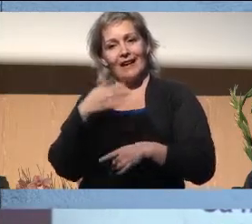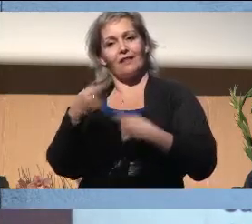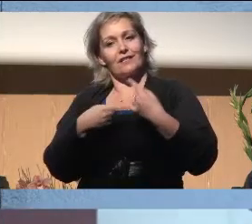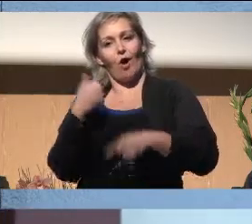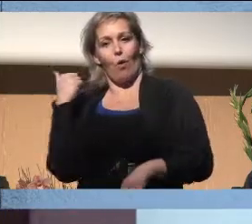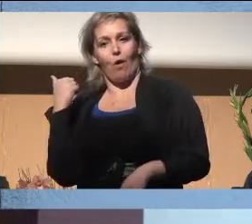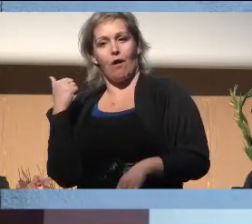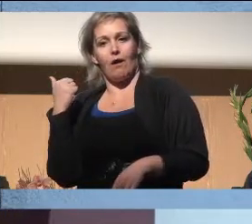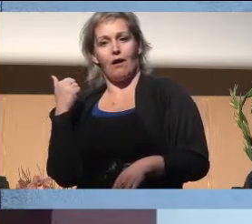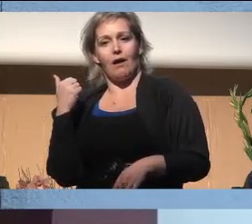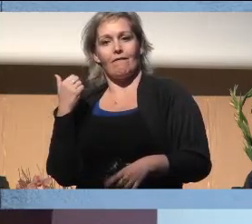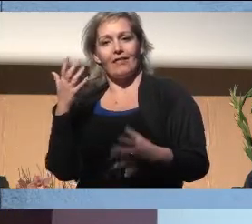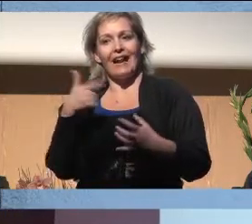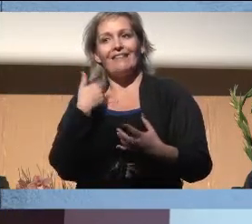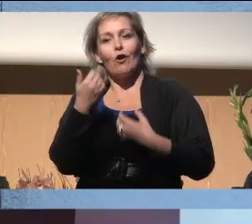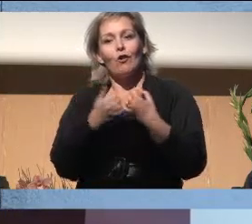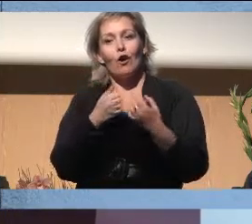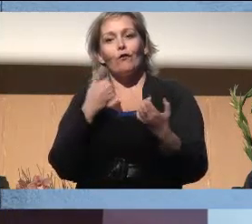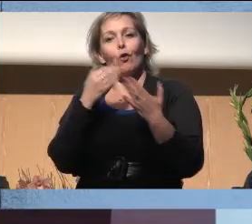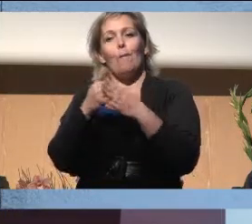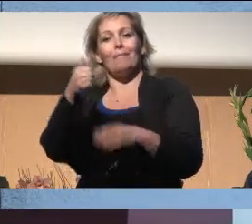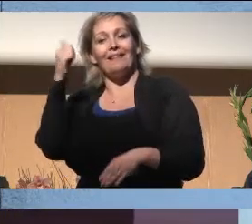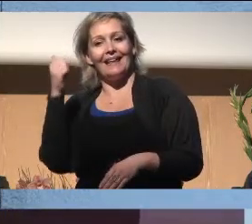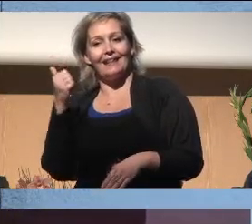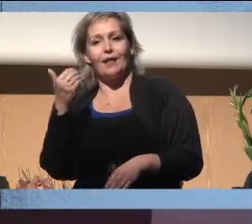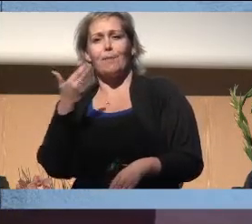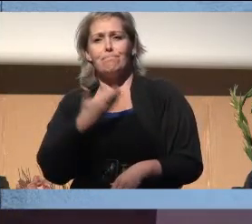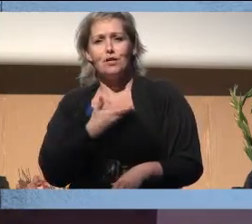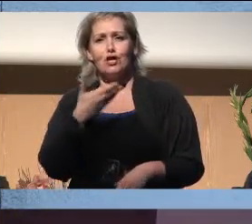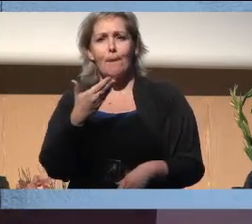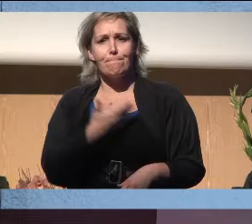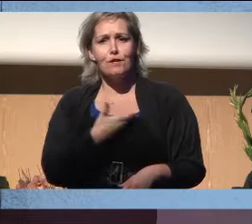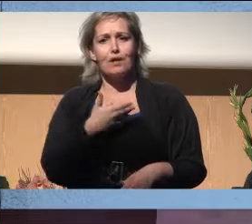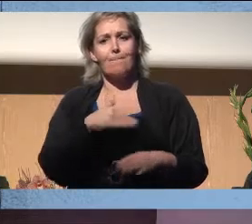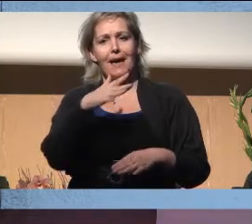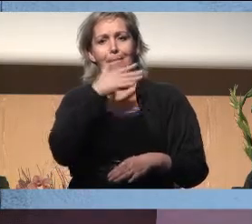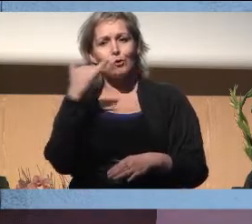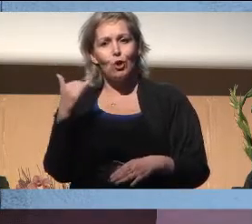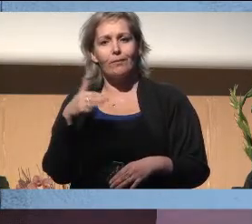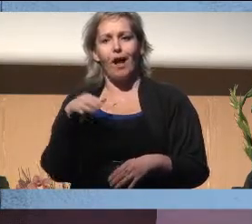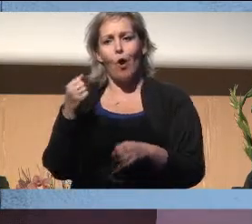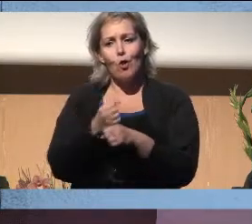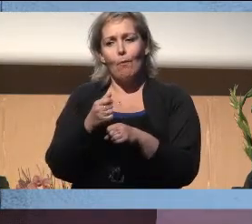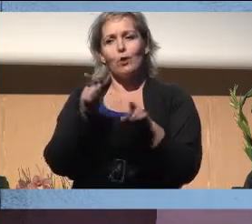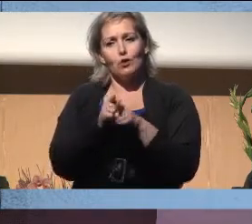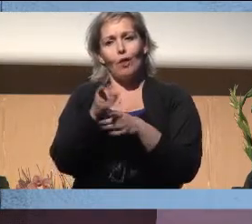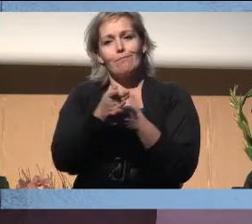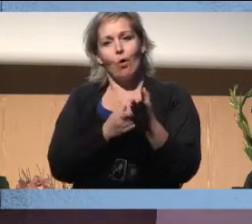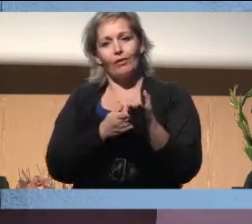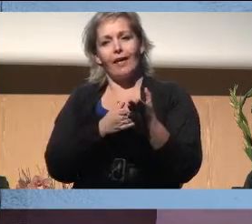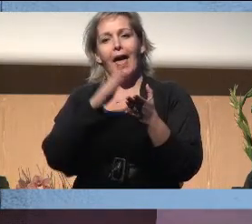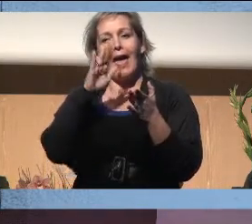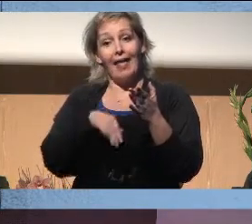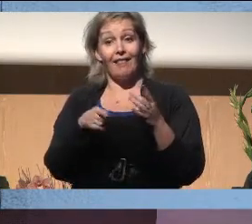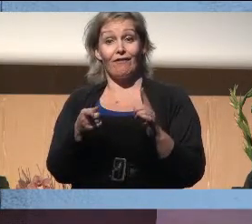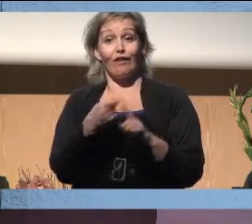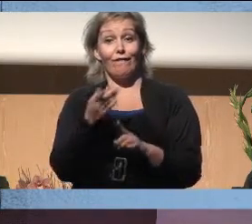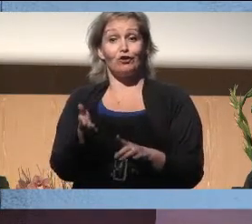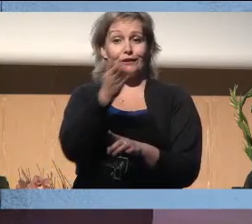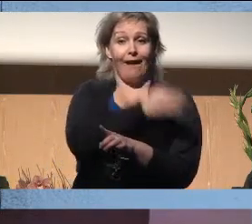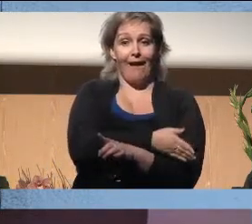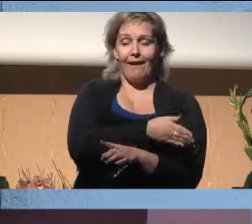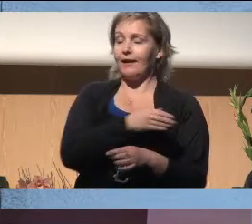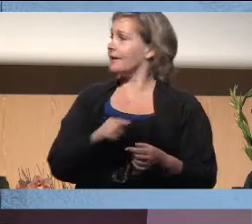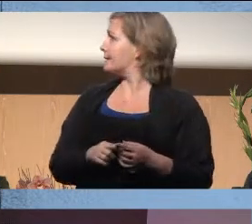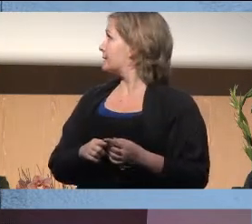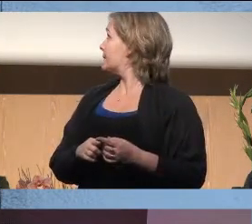gå. Vad behöver vi göra för att komma dit? Och det är mycket, mycket mer morsomt att arbeta på det sättet än på det första.